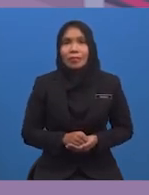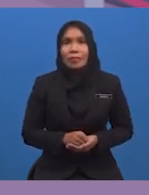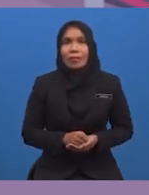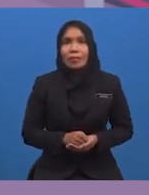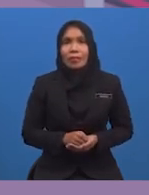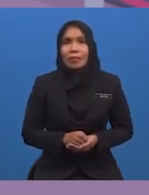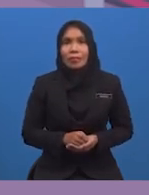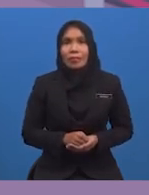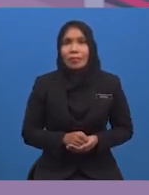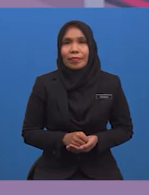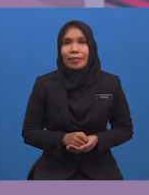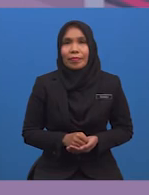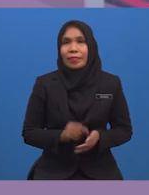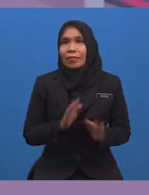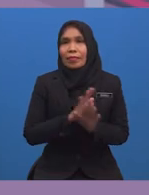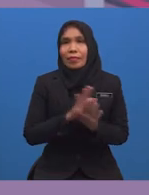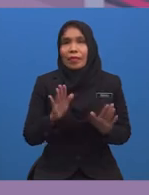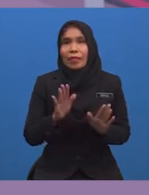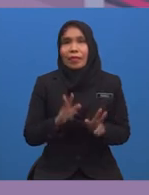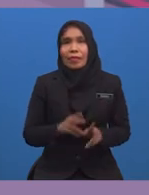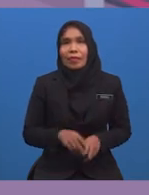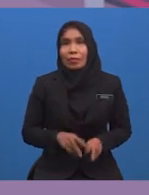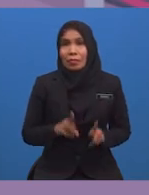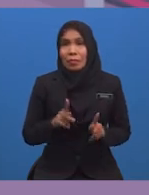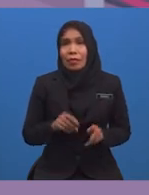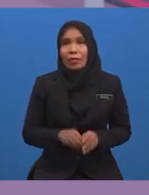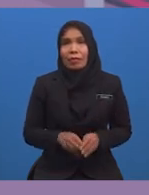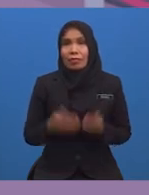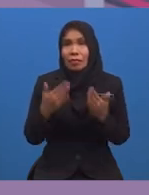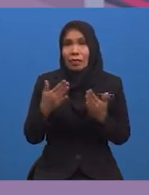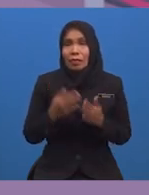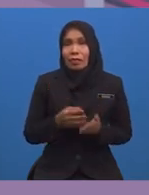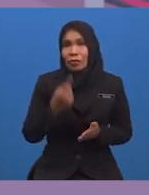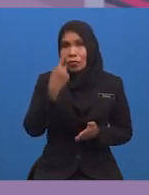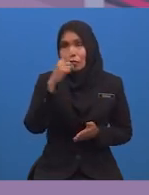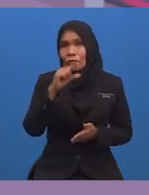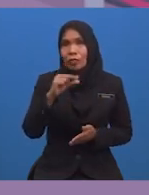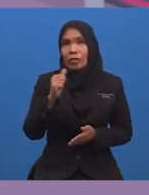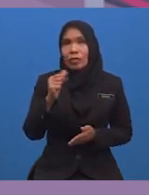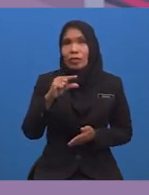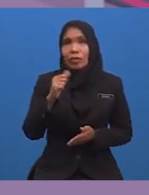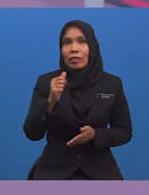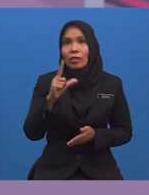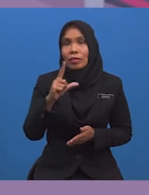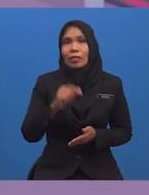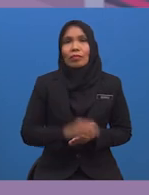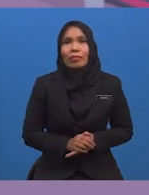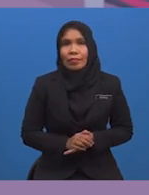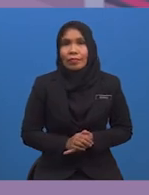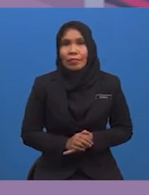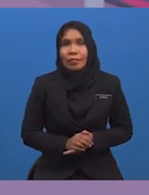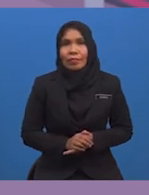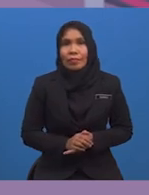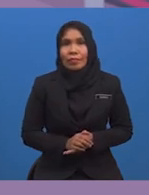kata-kata hikmah ini. Jangan pernah takut untuk gagal, tapi takutlah jika tidak mahu mencuba